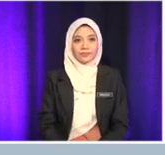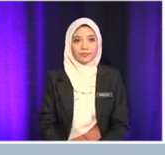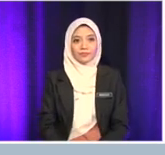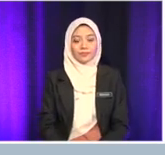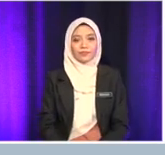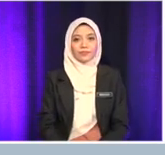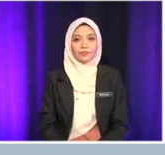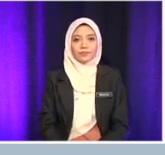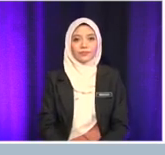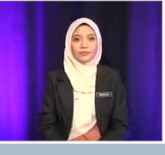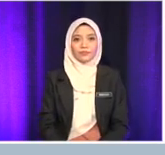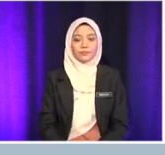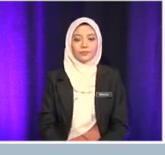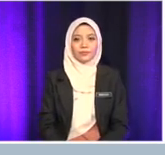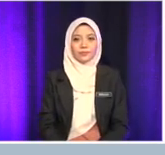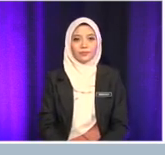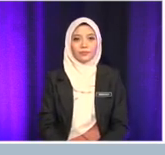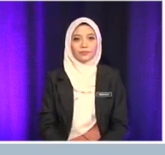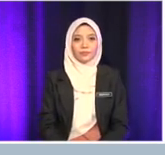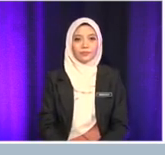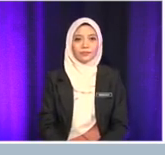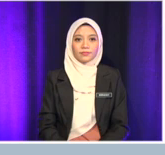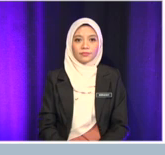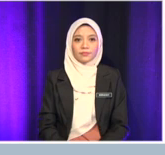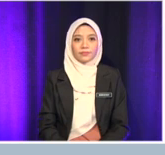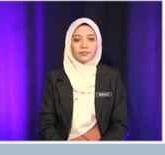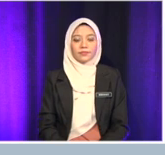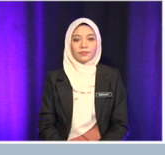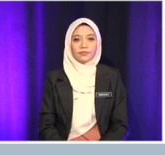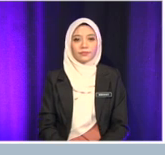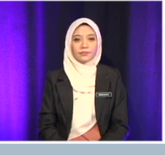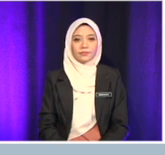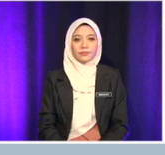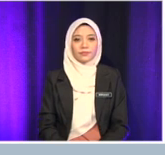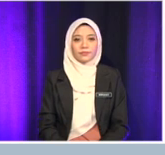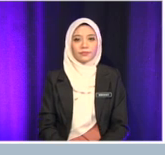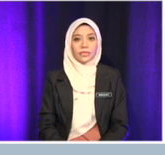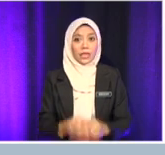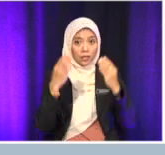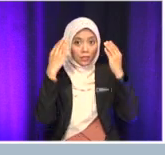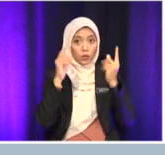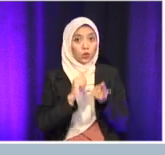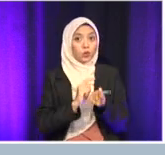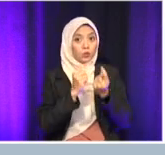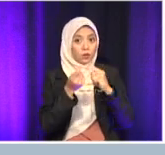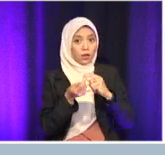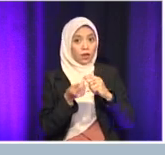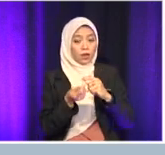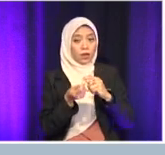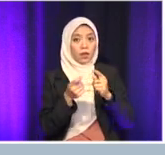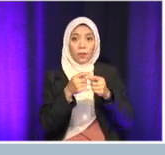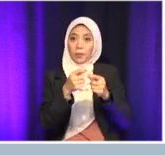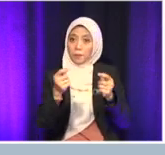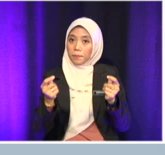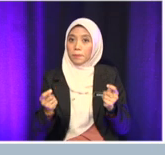yang mana sayap yang pertama ini cikgukan kan kedudukan 5 perhatikan yang